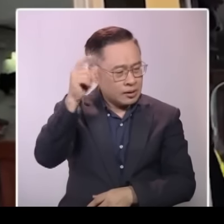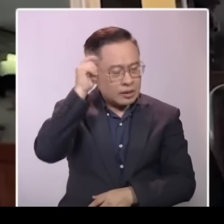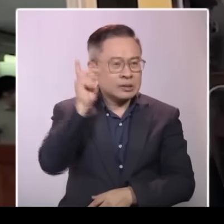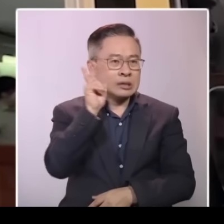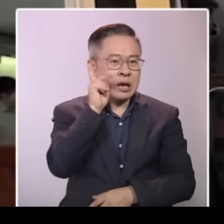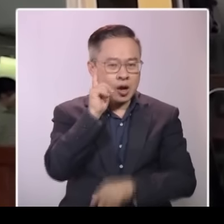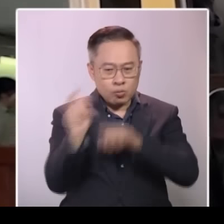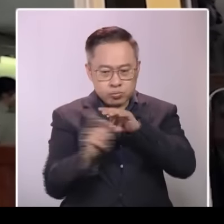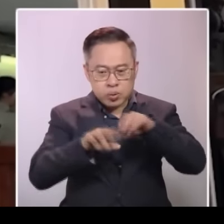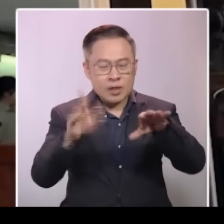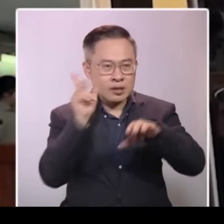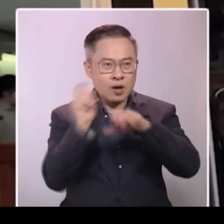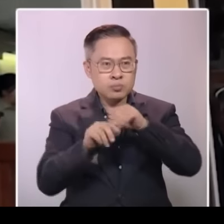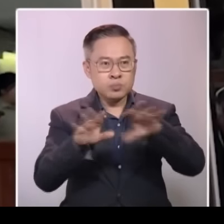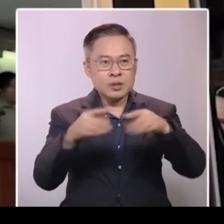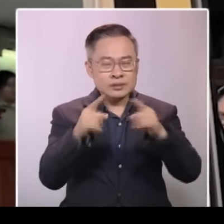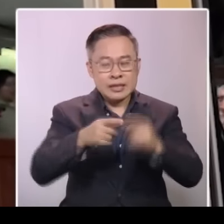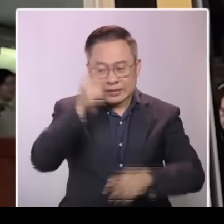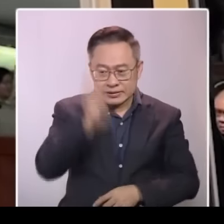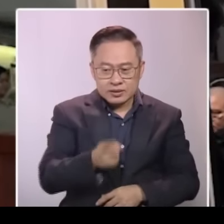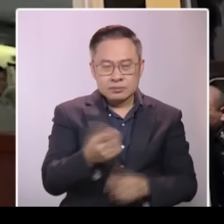าวมันออกมาแบบนั้น